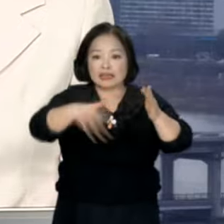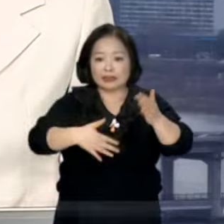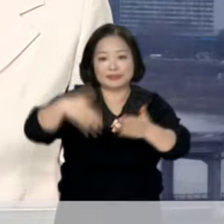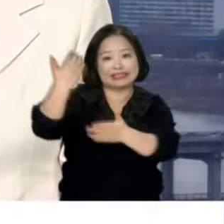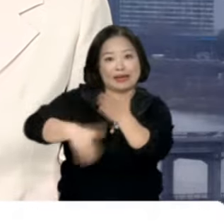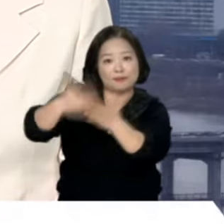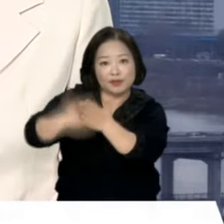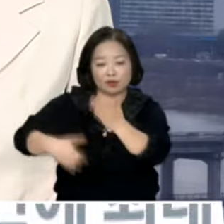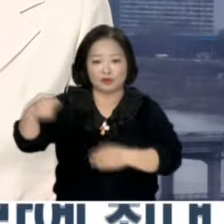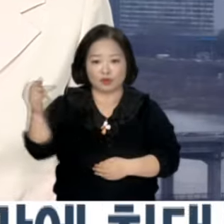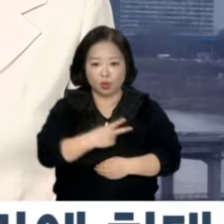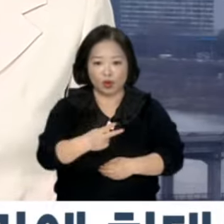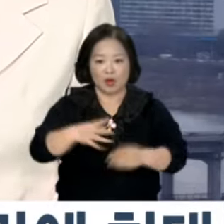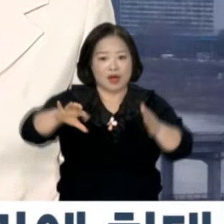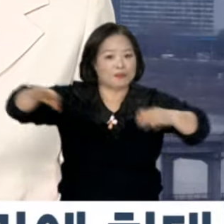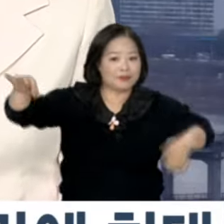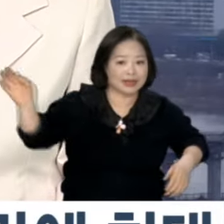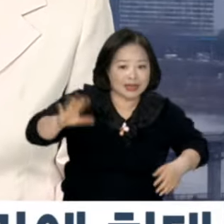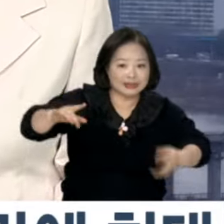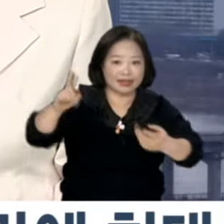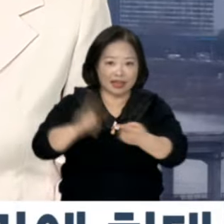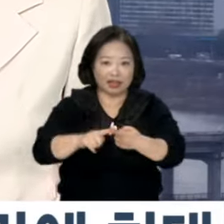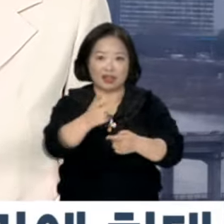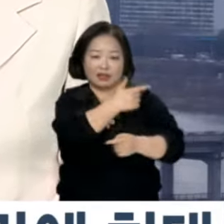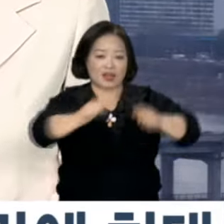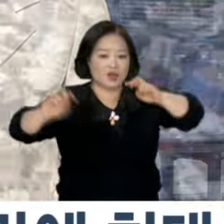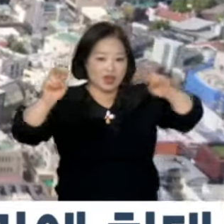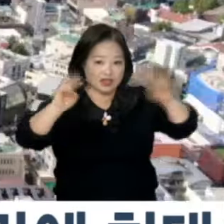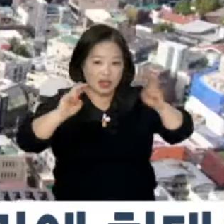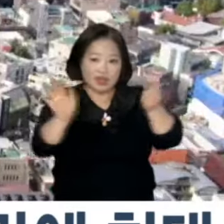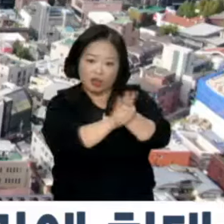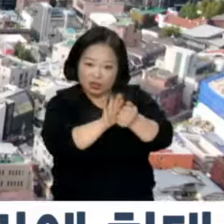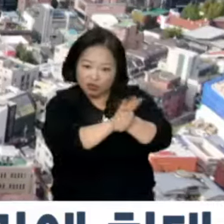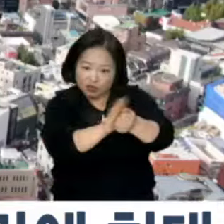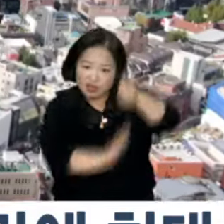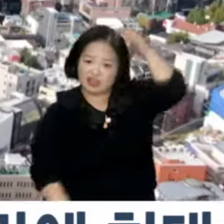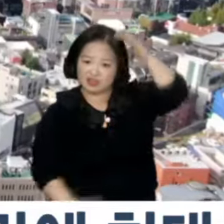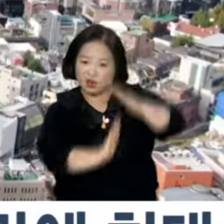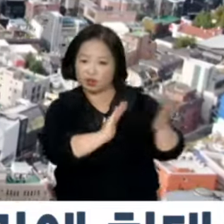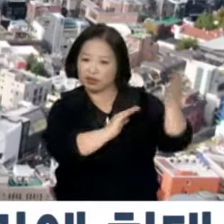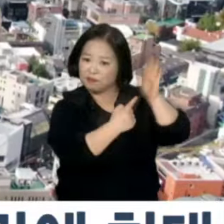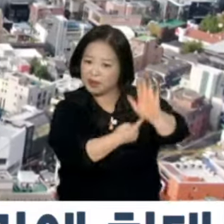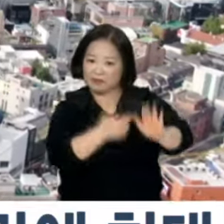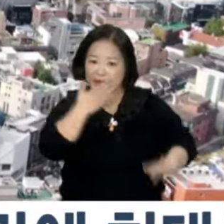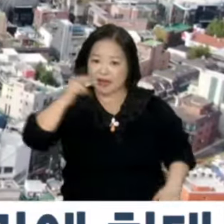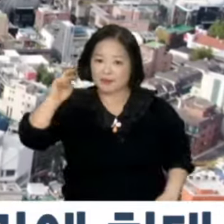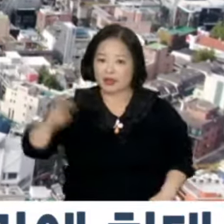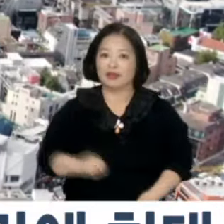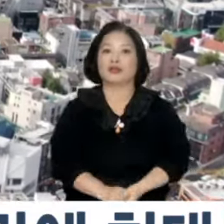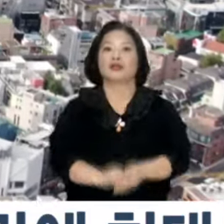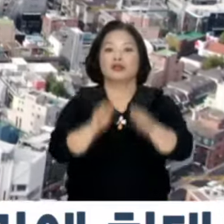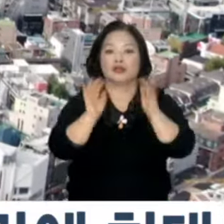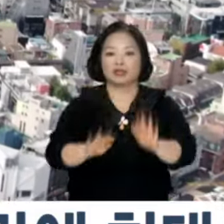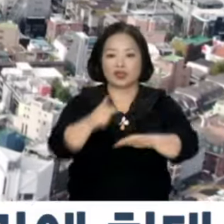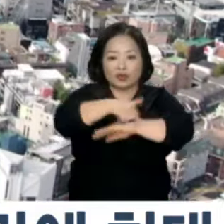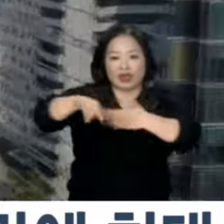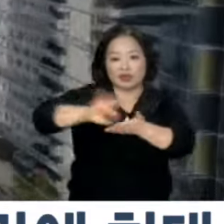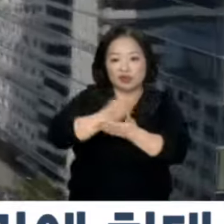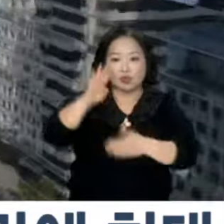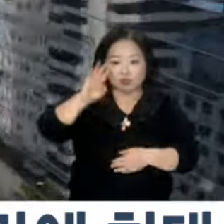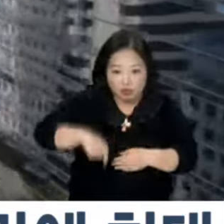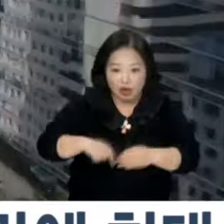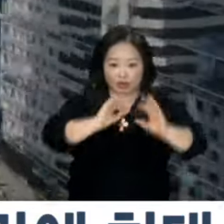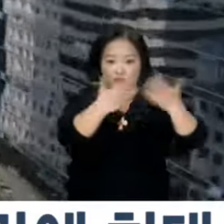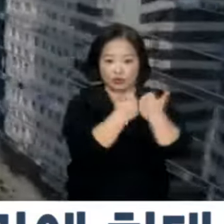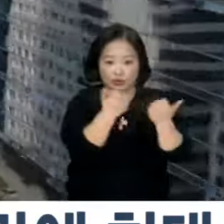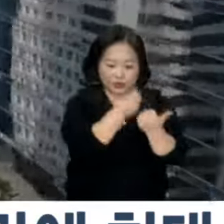세금 감면과 비과세 정책의 대기업 수혜 비중이 8년 만에 최대치를 기록할 걸로 전망됐습니다. 기획재정부가